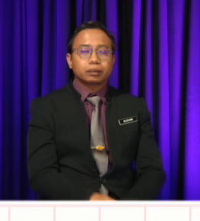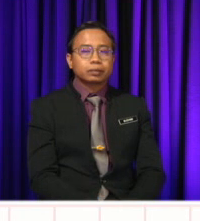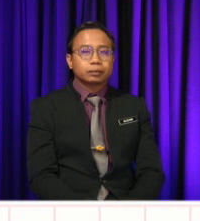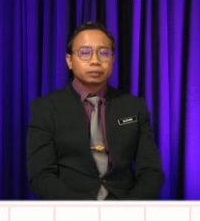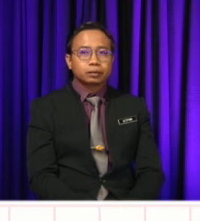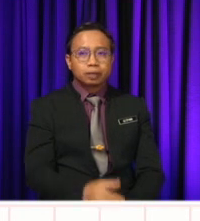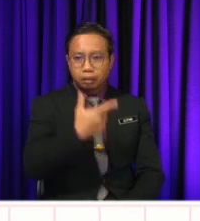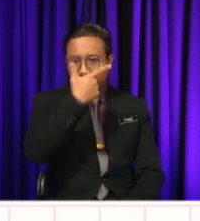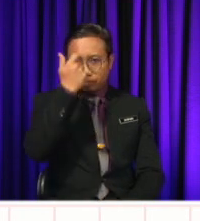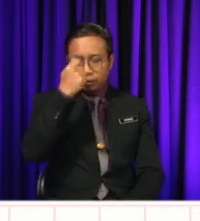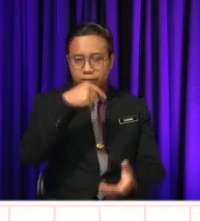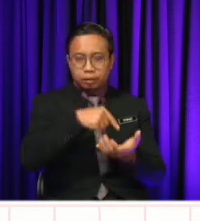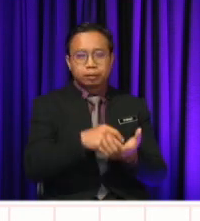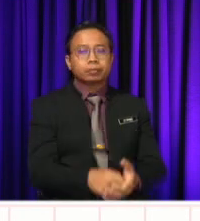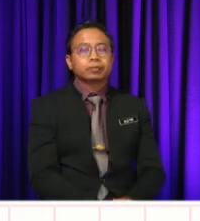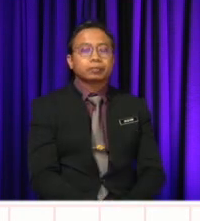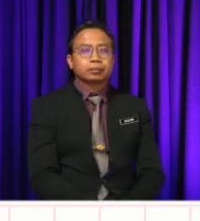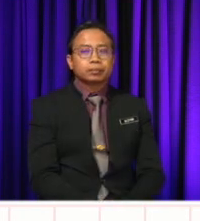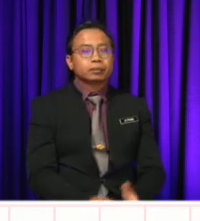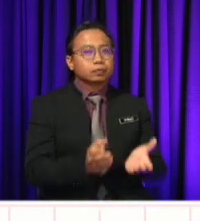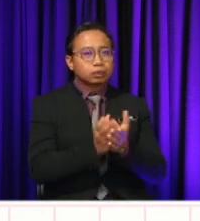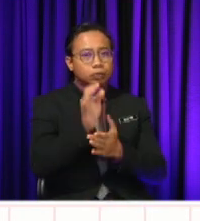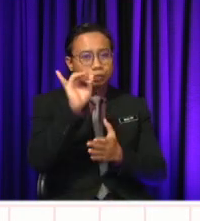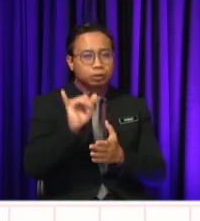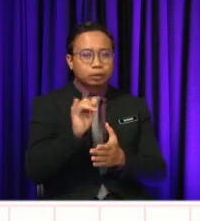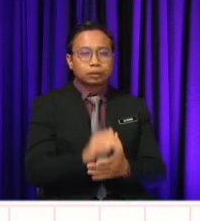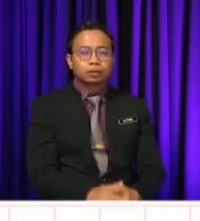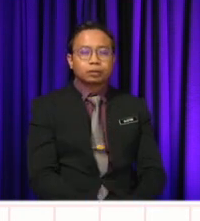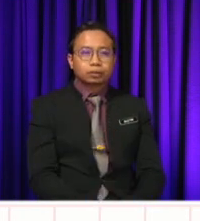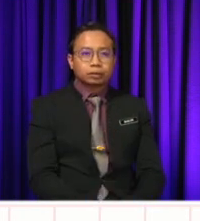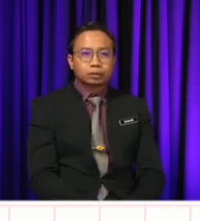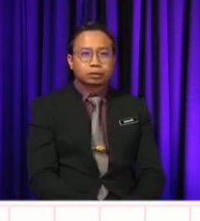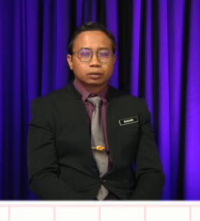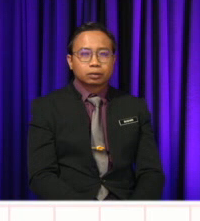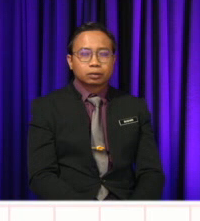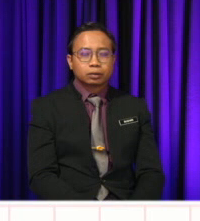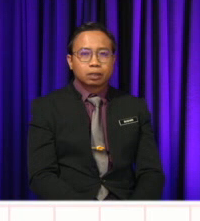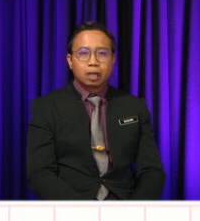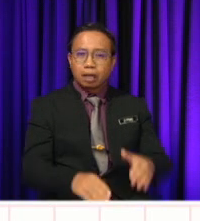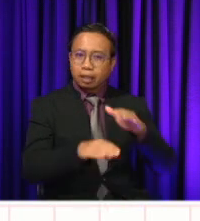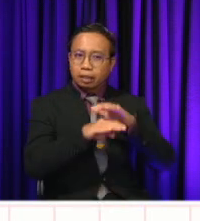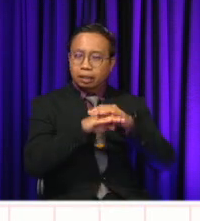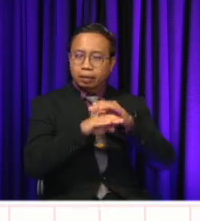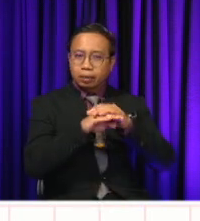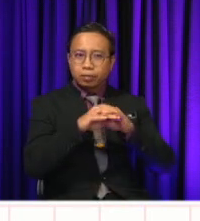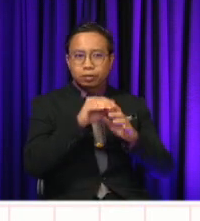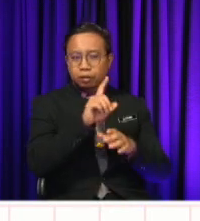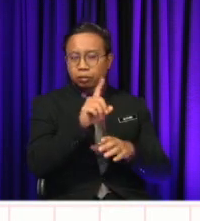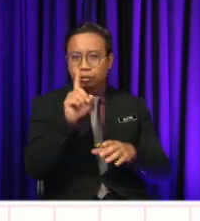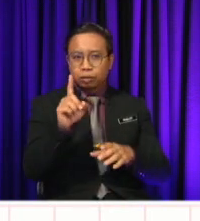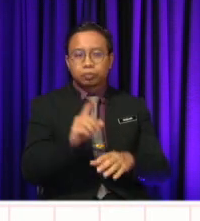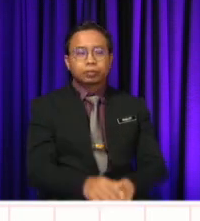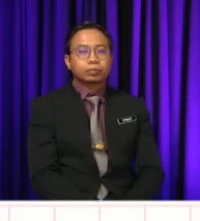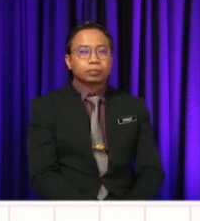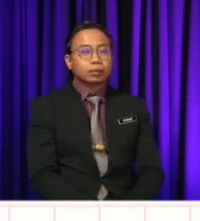sini dengan sini oke seterusnya lantai bawah ada satu saja